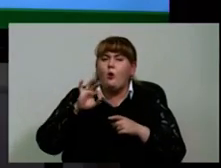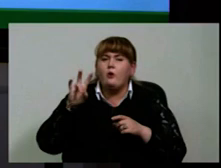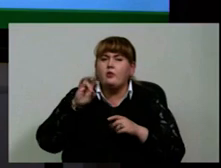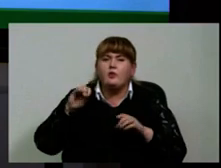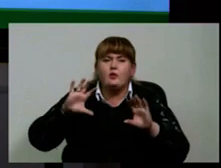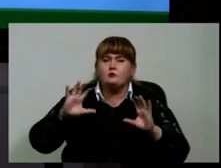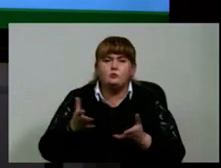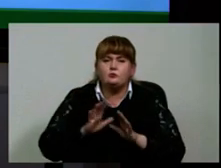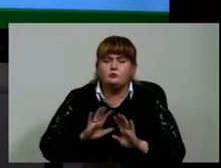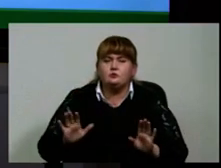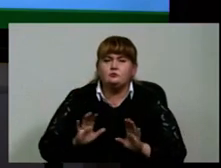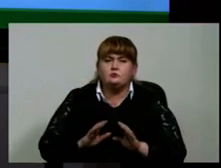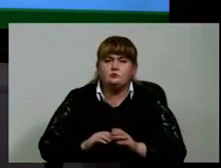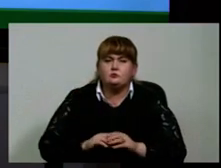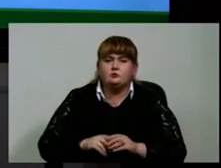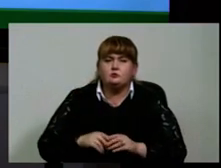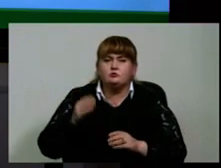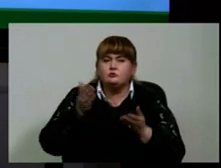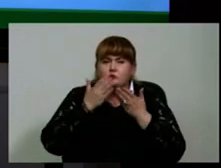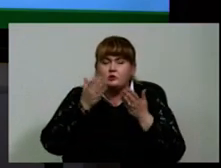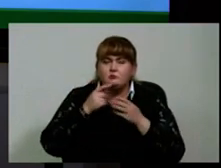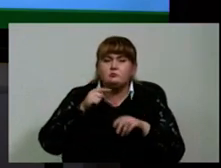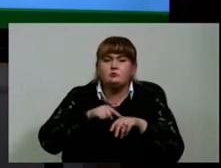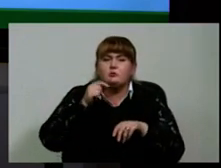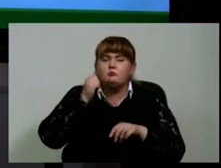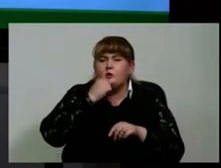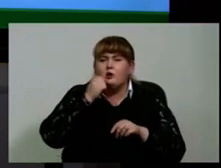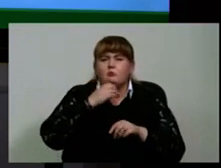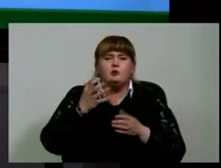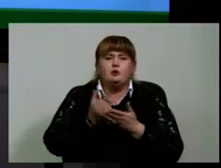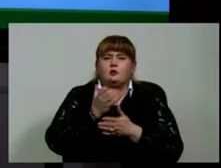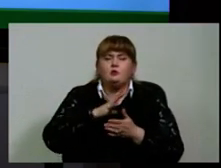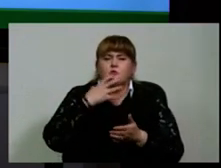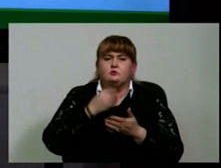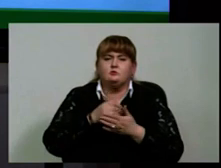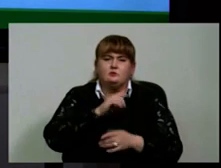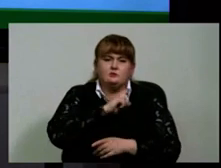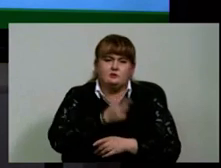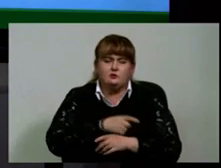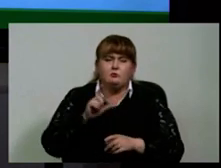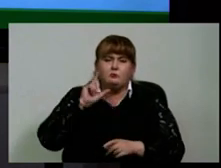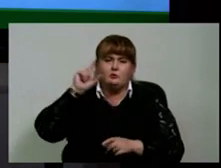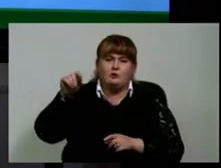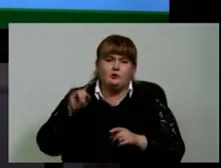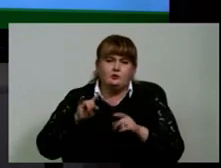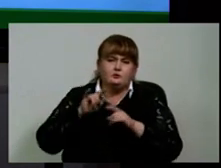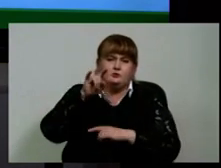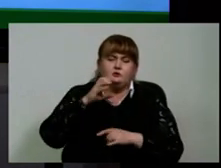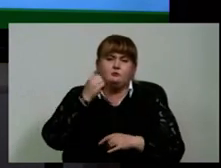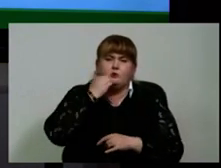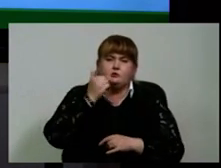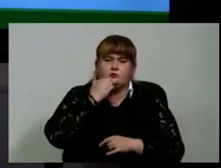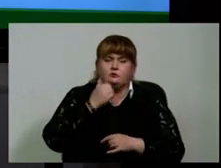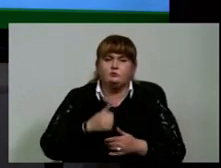случившемся. Читатель подозревает, что бабка так и не найдет в себе сил и смелости полететь к сыну в